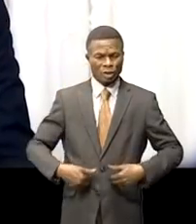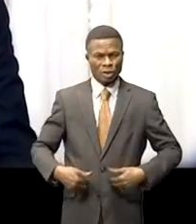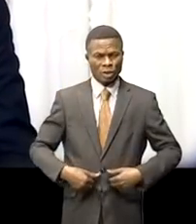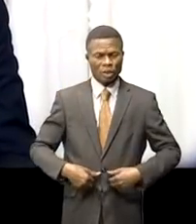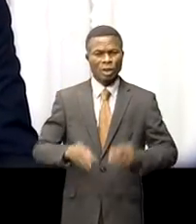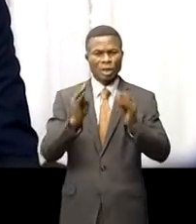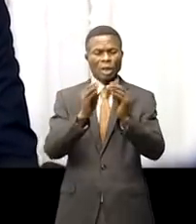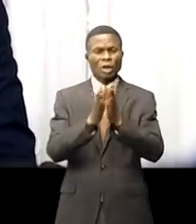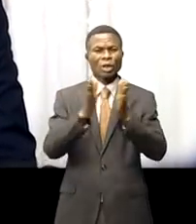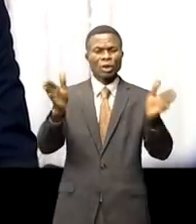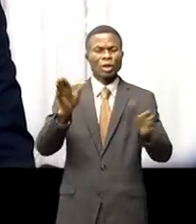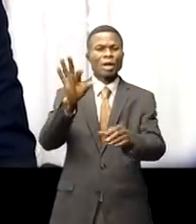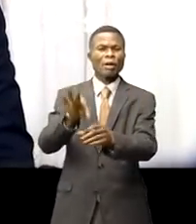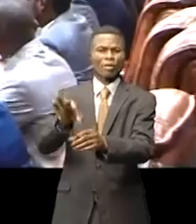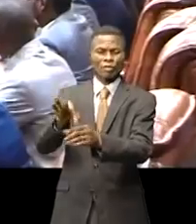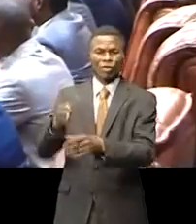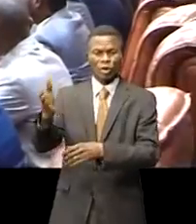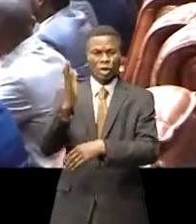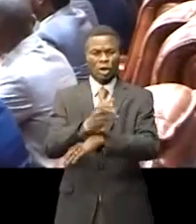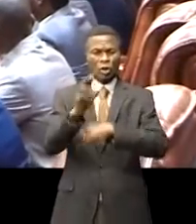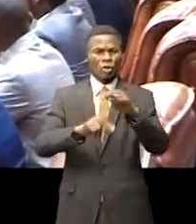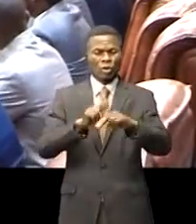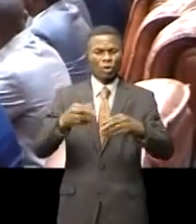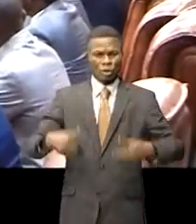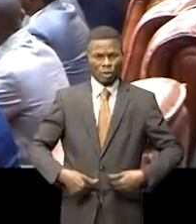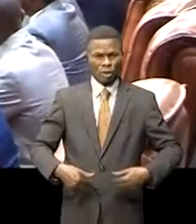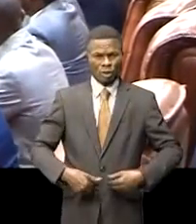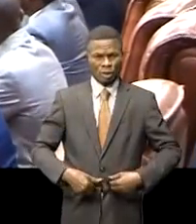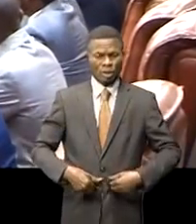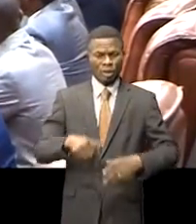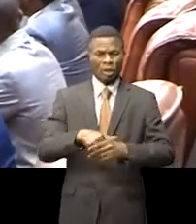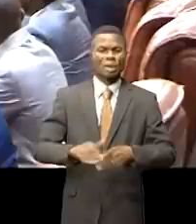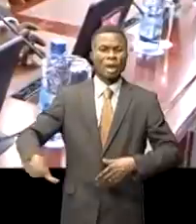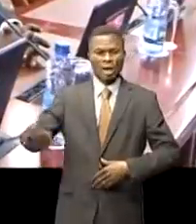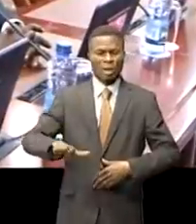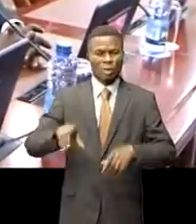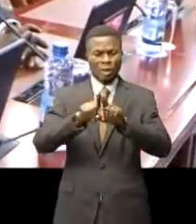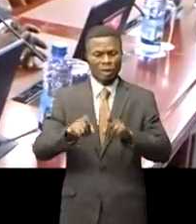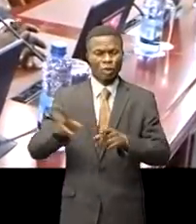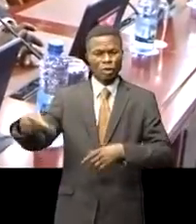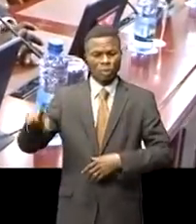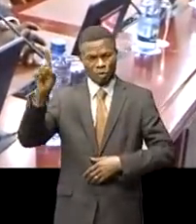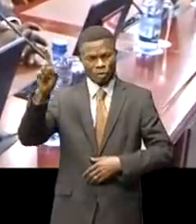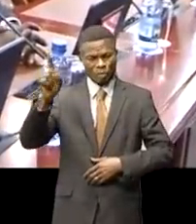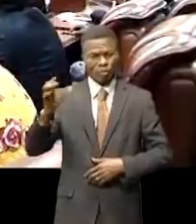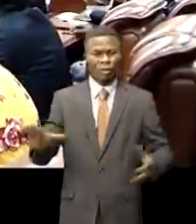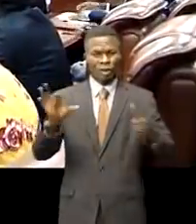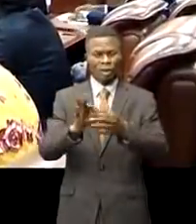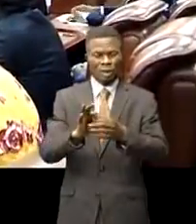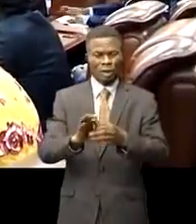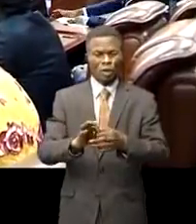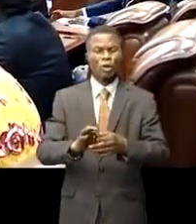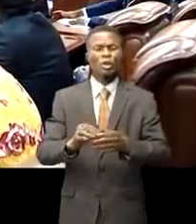une assemblée générale élective du conseil national de la jeunesse au niveau national et local limité la condition de la jeunesse